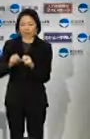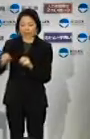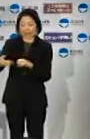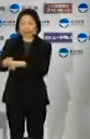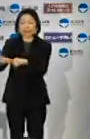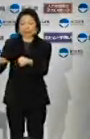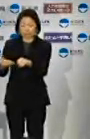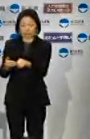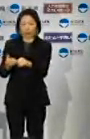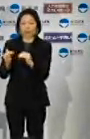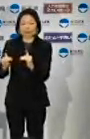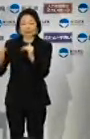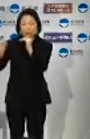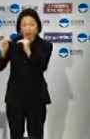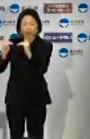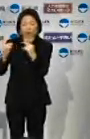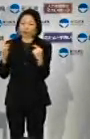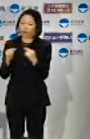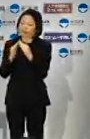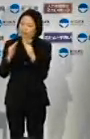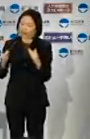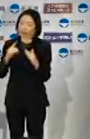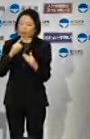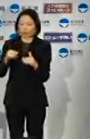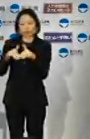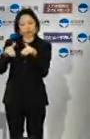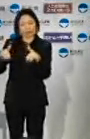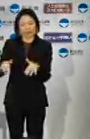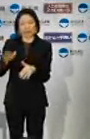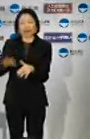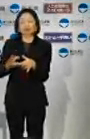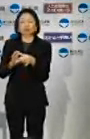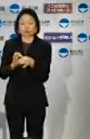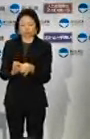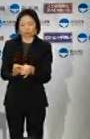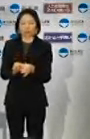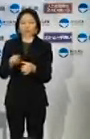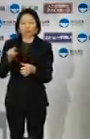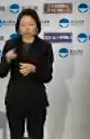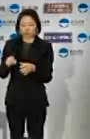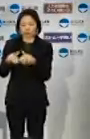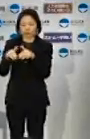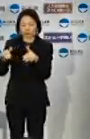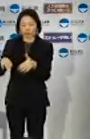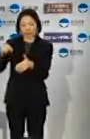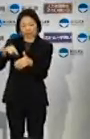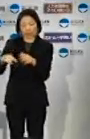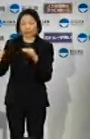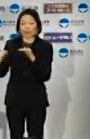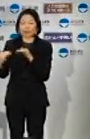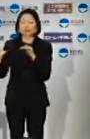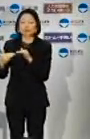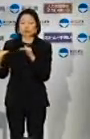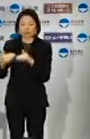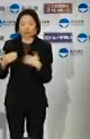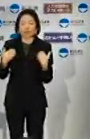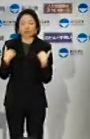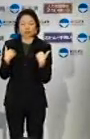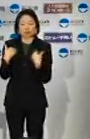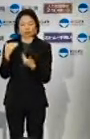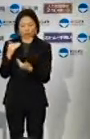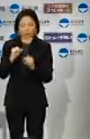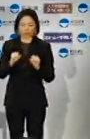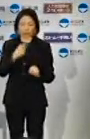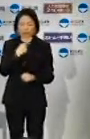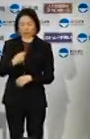う協議会とかありますので、そうした組織としっかり話をしながら必要な役割を果たしていきた